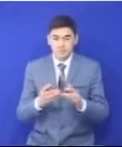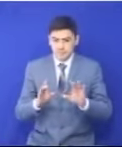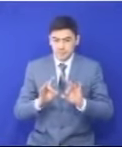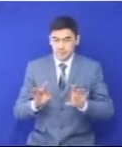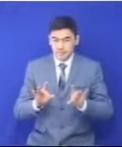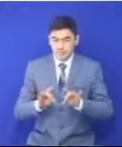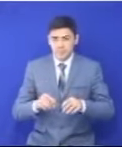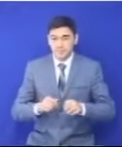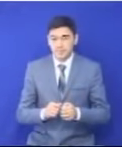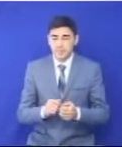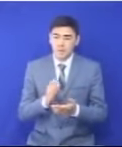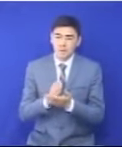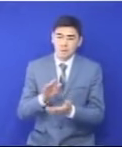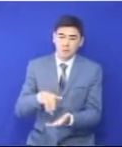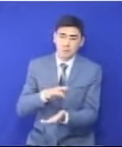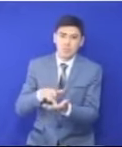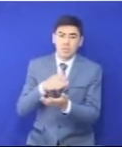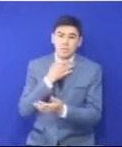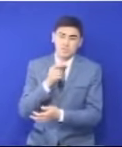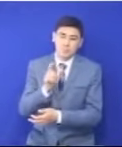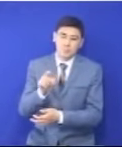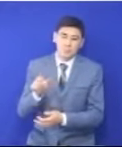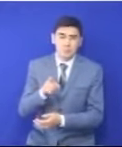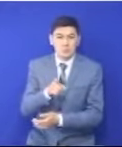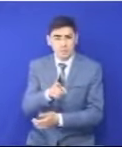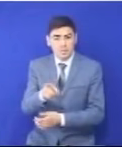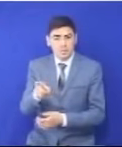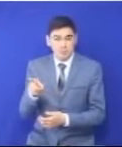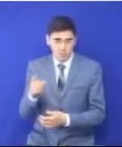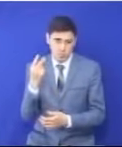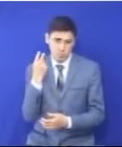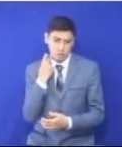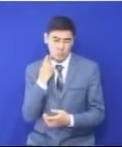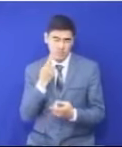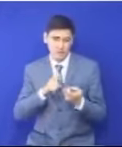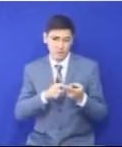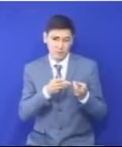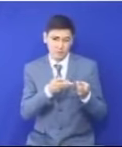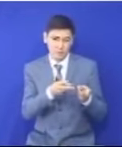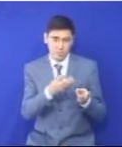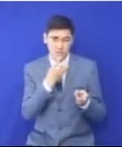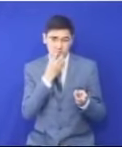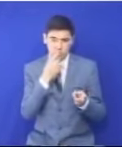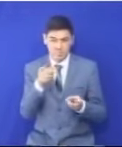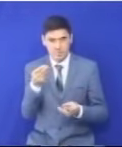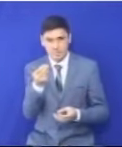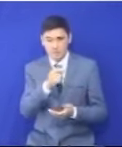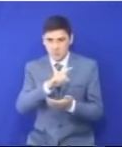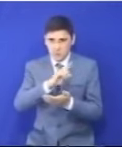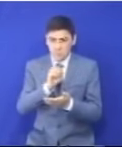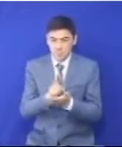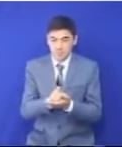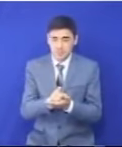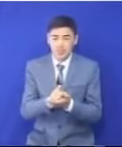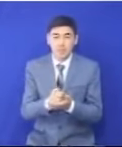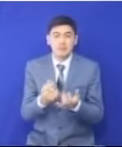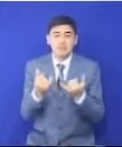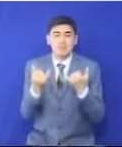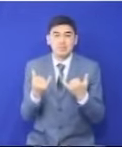Семейде жылуға берешек тұрғындар мен заңды тұлғаларды жарықтан ажырату жұмысы қайта жанданбақ, себебі бұған дейін қолданылған қатаң